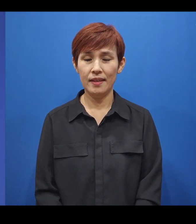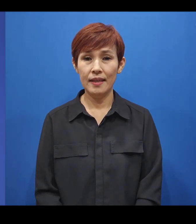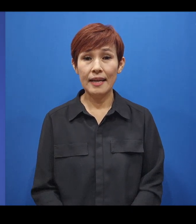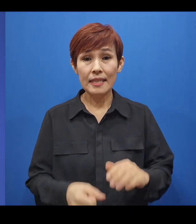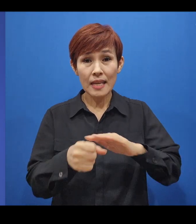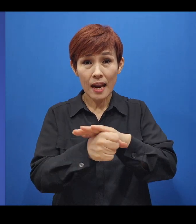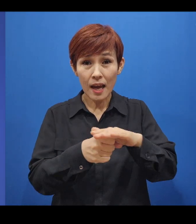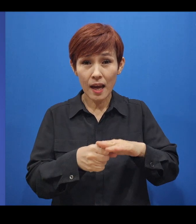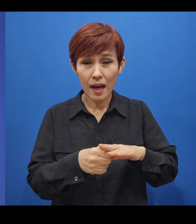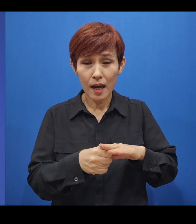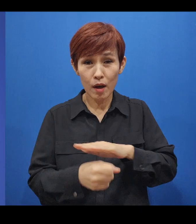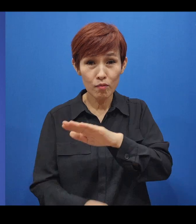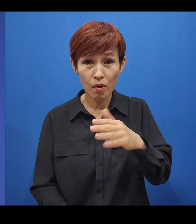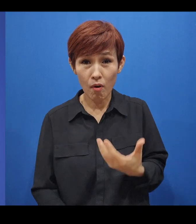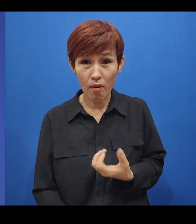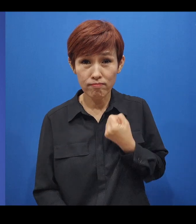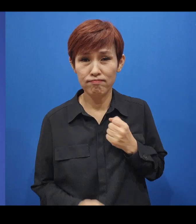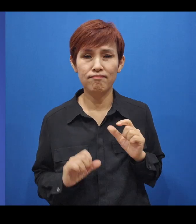사랑은 우리 거가 아니에요.